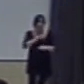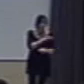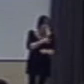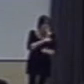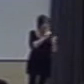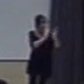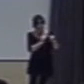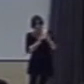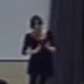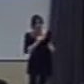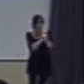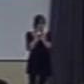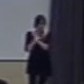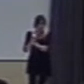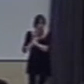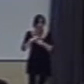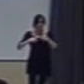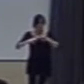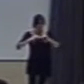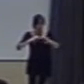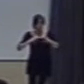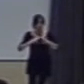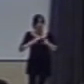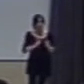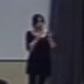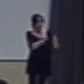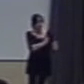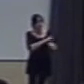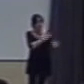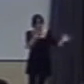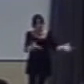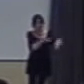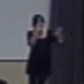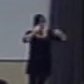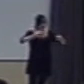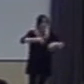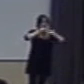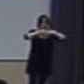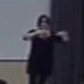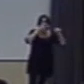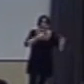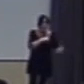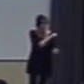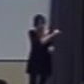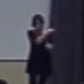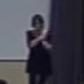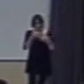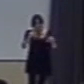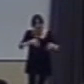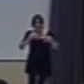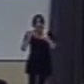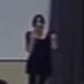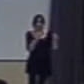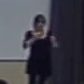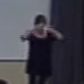entitats que es doten d'instruments comunicatius per fer aflorar la realitat, i sempre han estat apassionants, de debò, aquests debats, no? Però